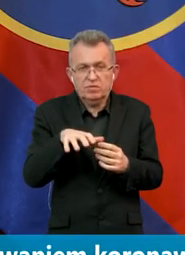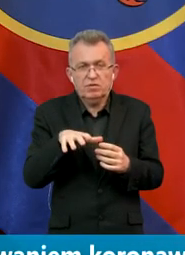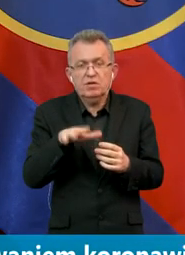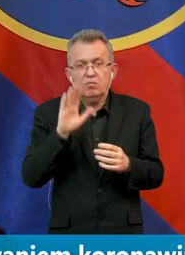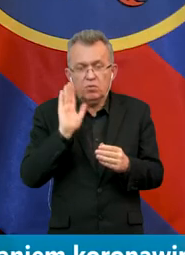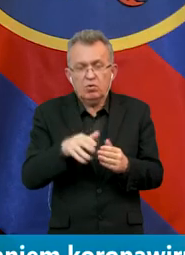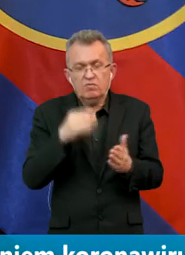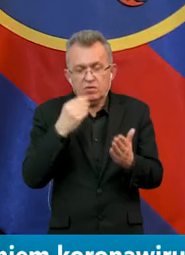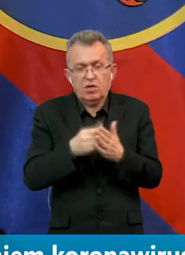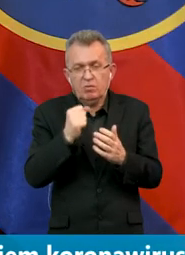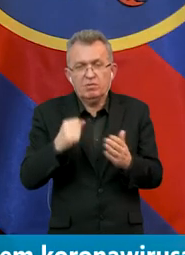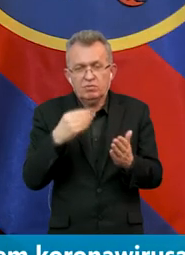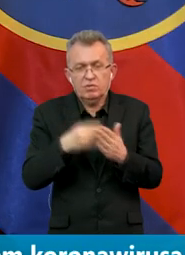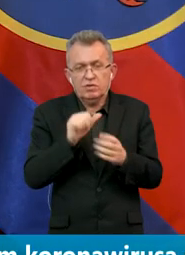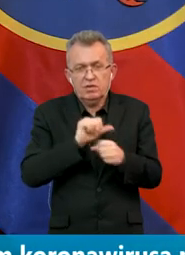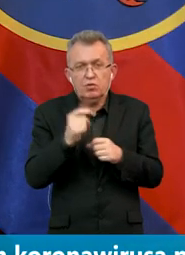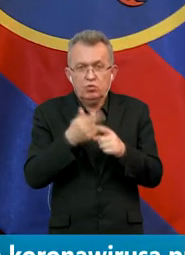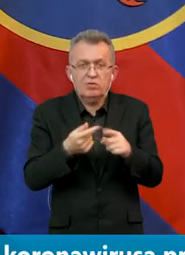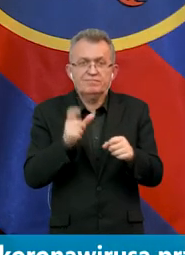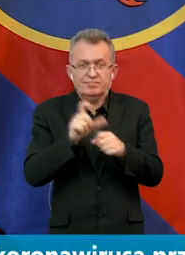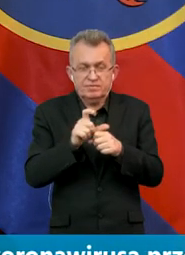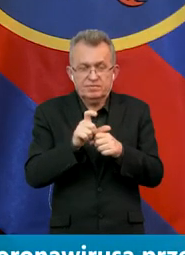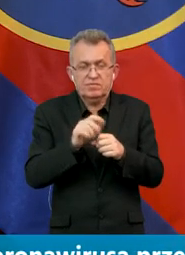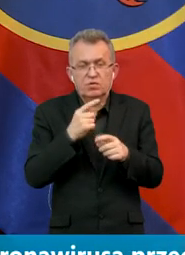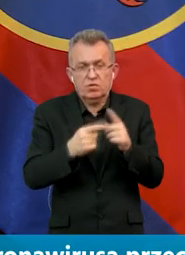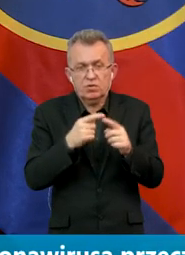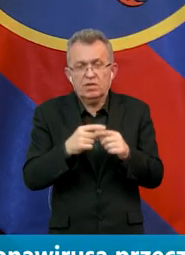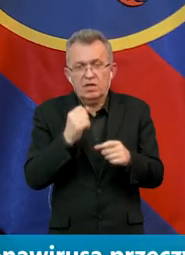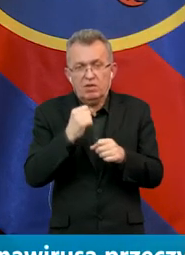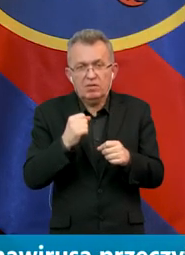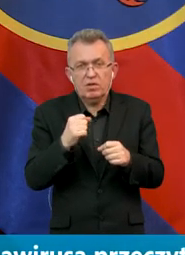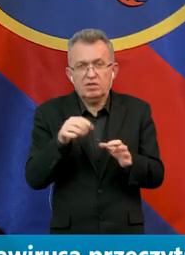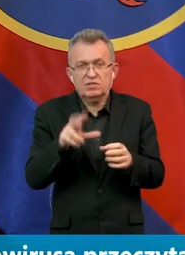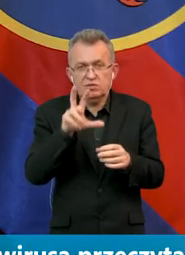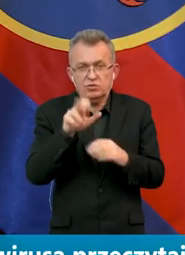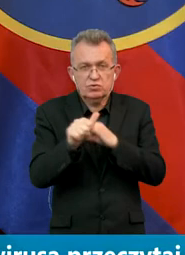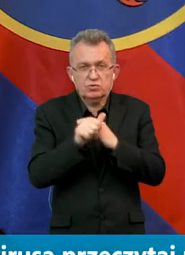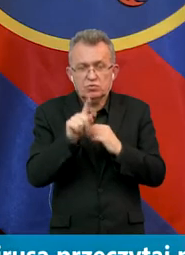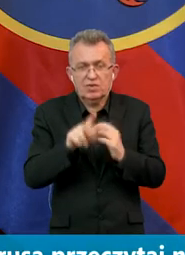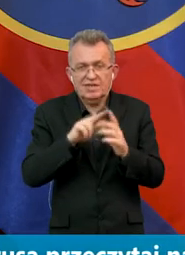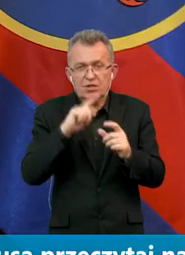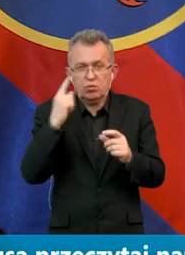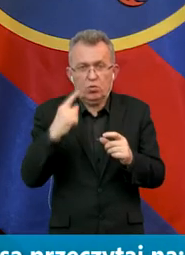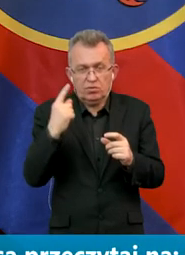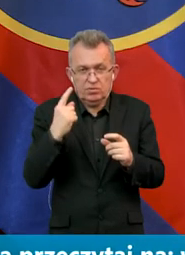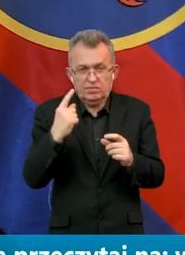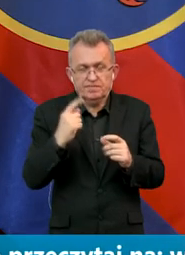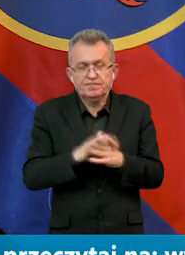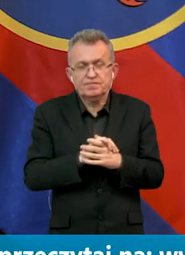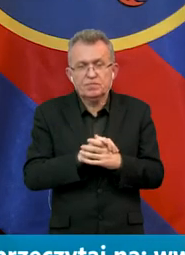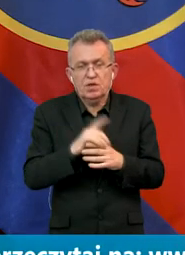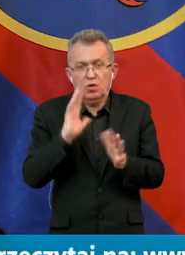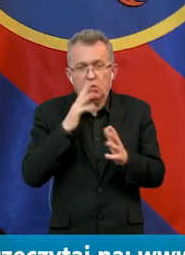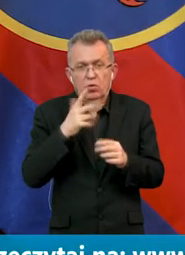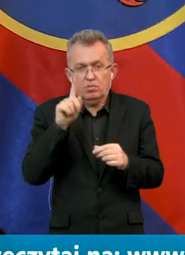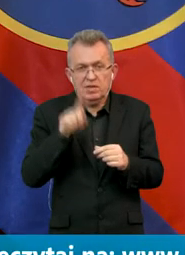mogą wykupić abonamenty. One są oczywiście trochę droższe. W tej chwili ten abonament zdaje się kosztuje 360 zł na cały rok, a więc około